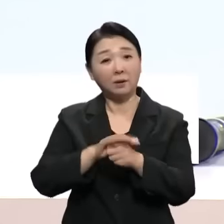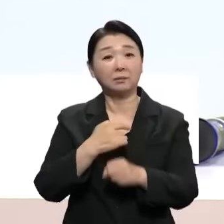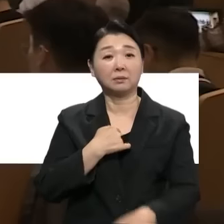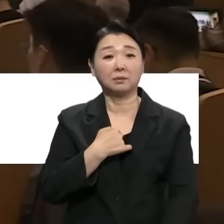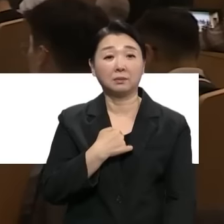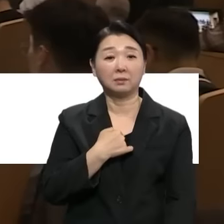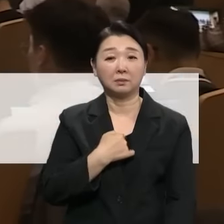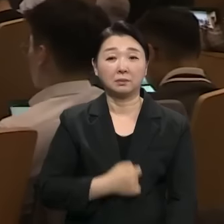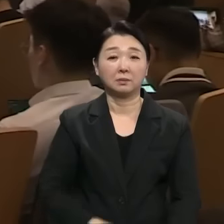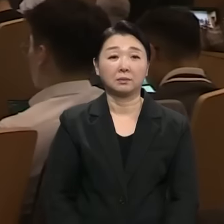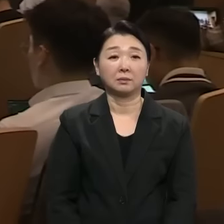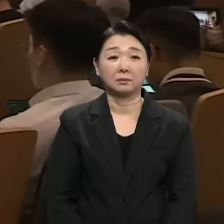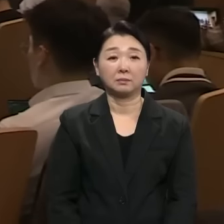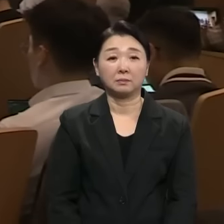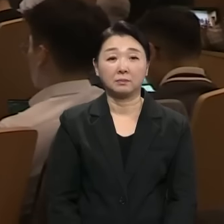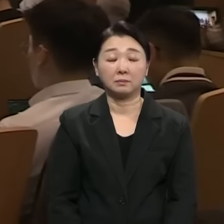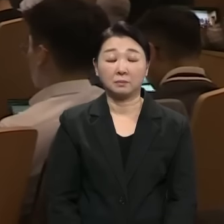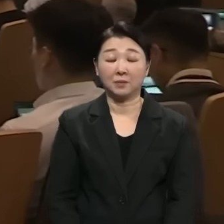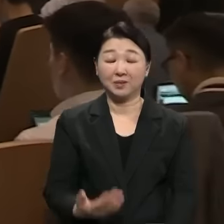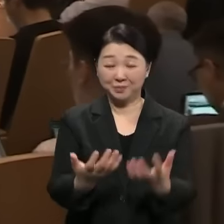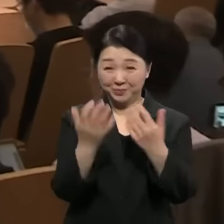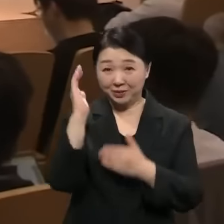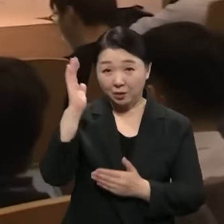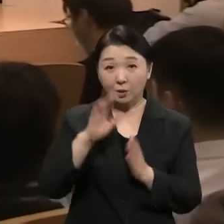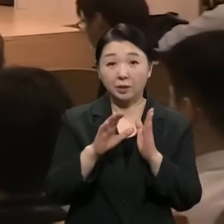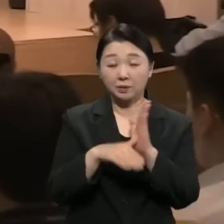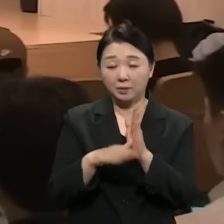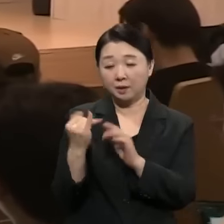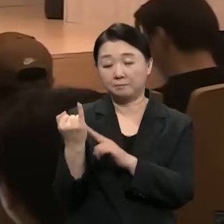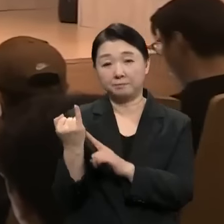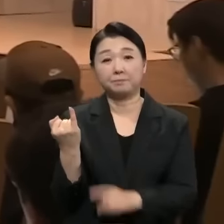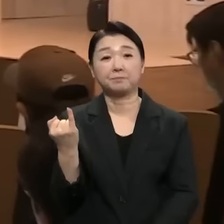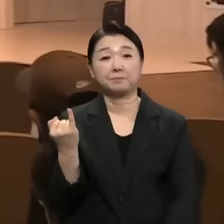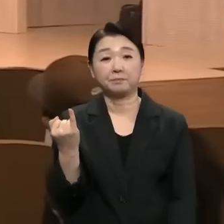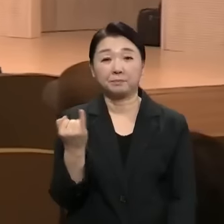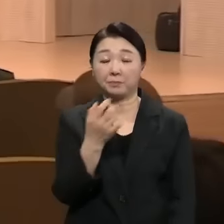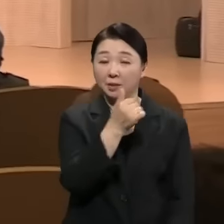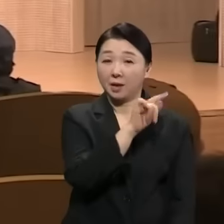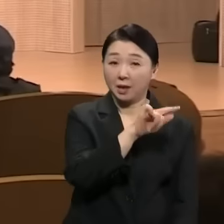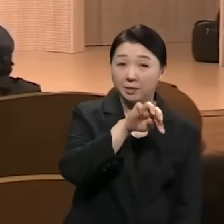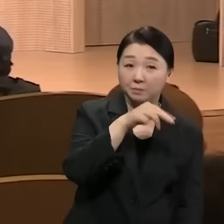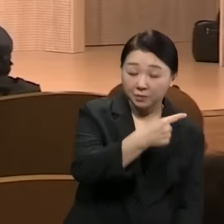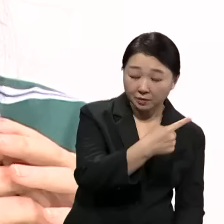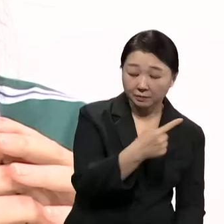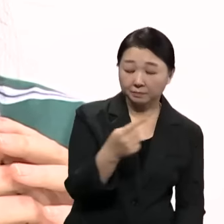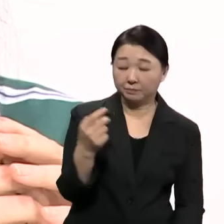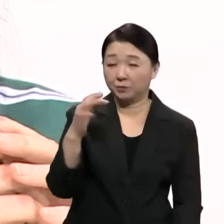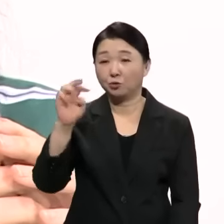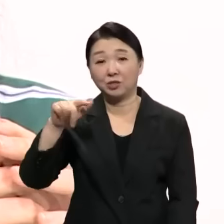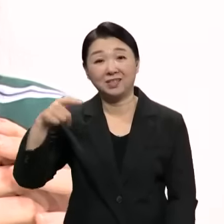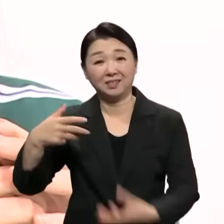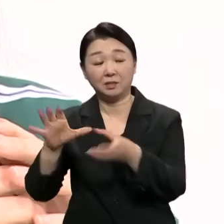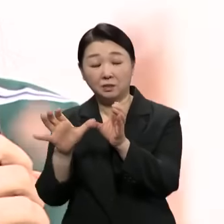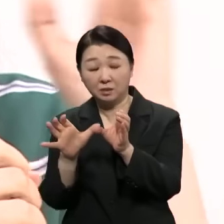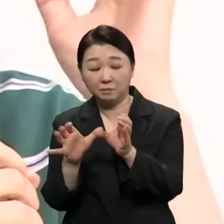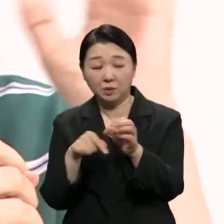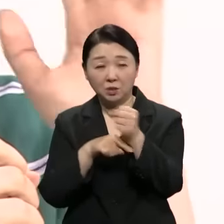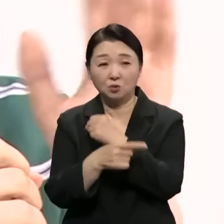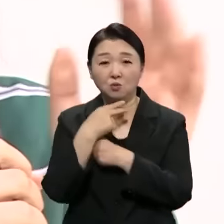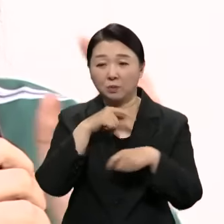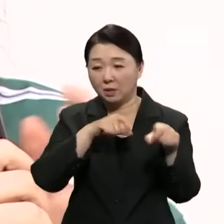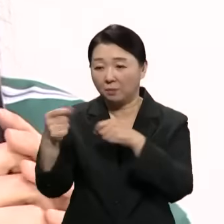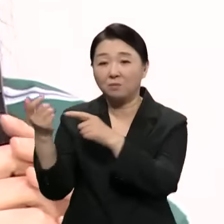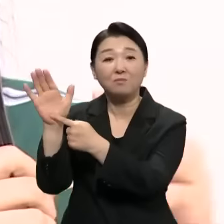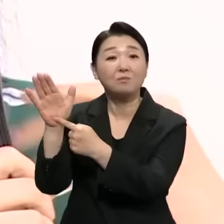황당했어요. 지난 기자회견에서 미니진 어도어 대표는 하이브가 뉴진스의 데뷔를 이유 없이 미뤘다고